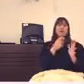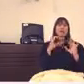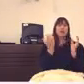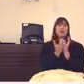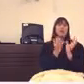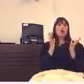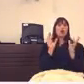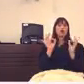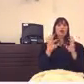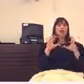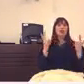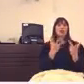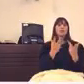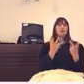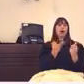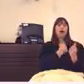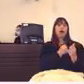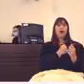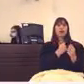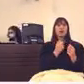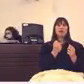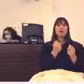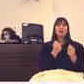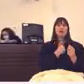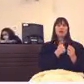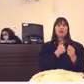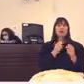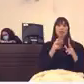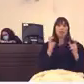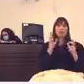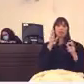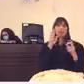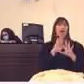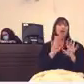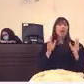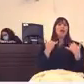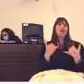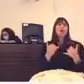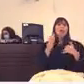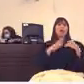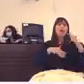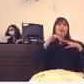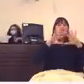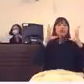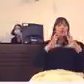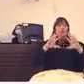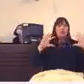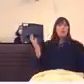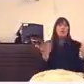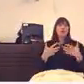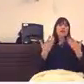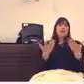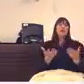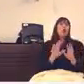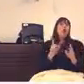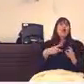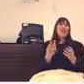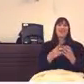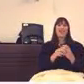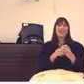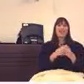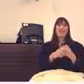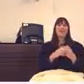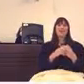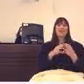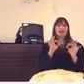הנוראית של הציבור החרדי והדתי בעיר חיפה, אין לנו היום מבנים שלמים קומפלט לתת לכם, לא יהיה לנו.